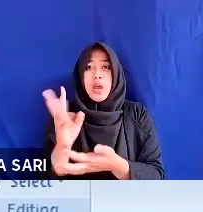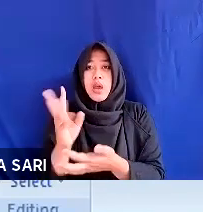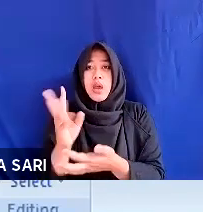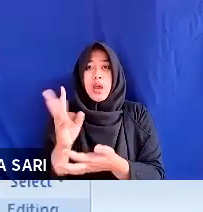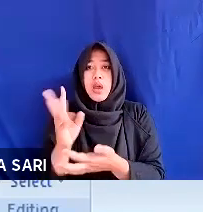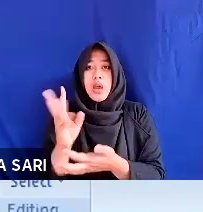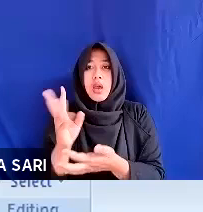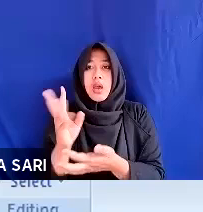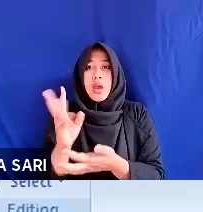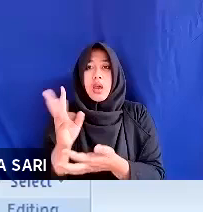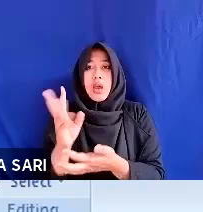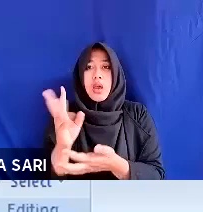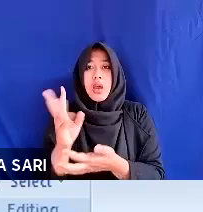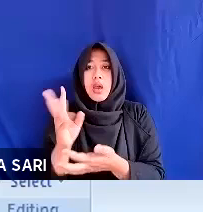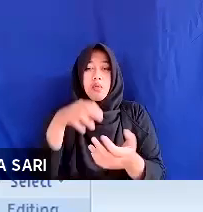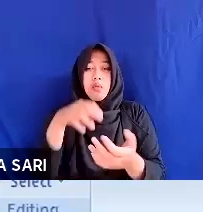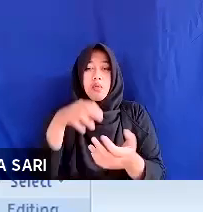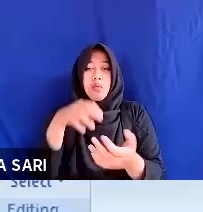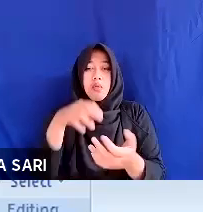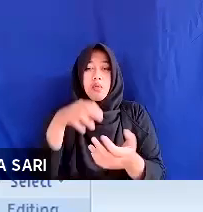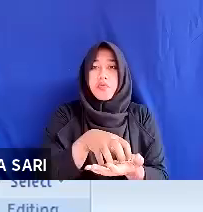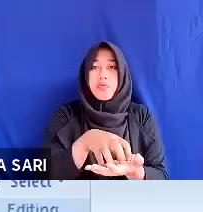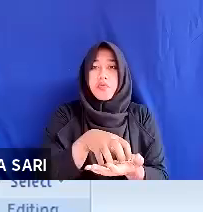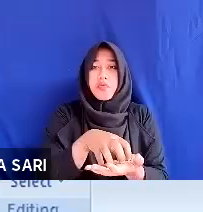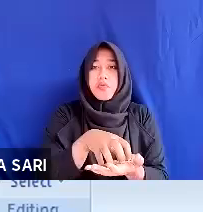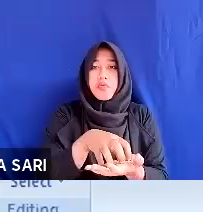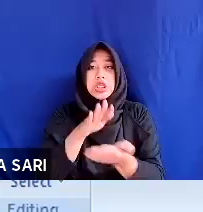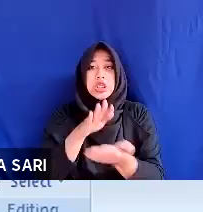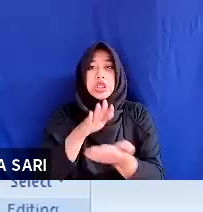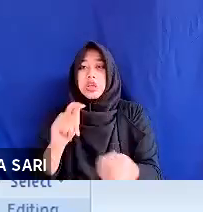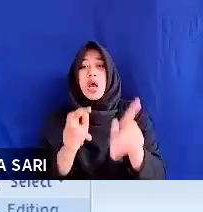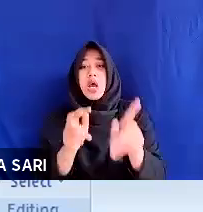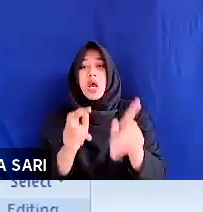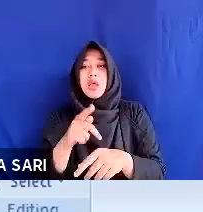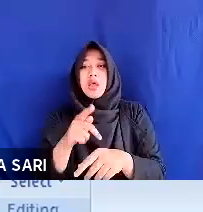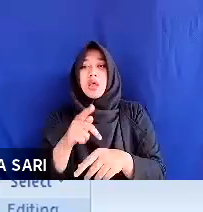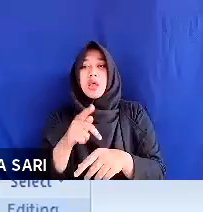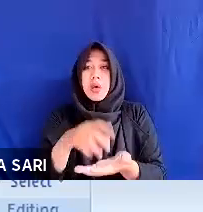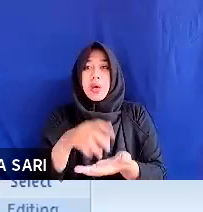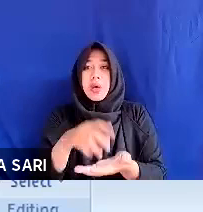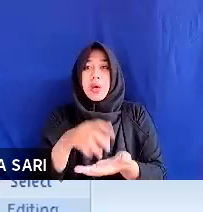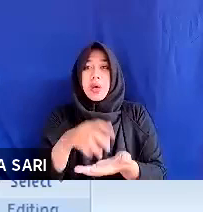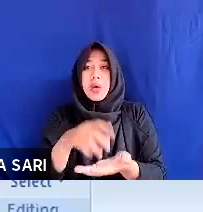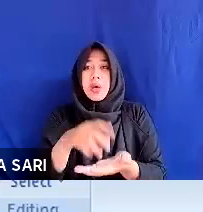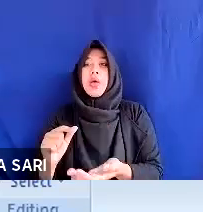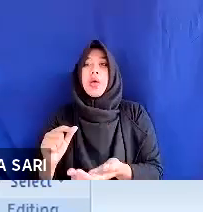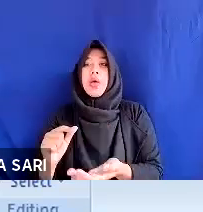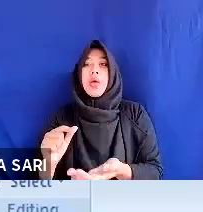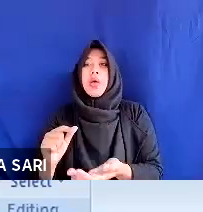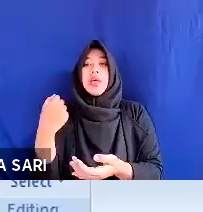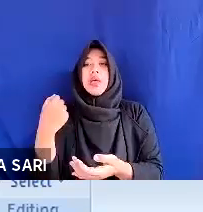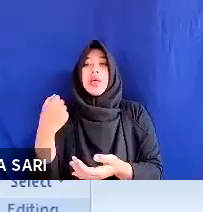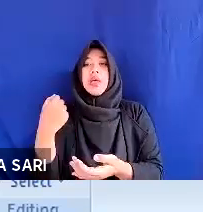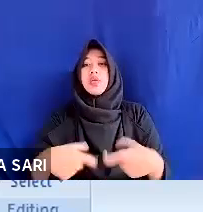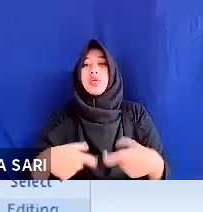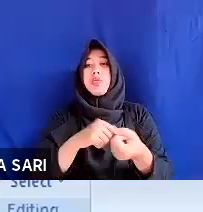masih berada di platform lama, kita tidak akan bisa menyelesaikan persoalan. Dan pasar online sudah mulai difikirkan dan